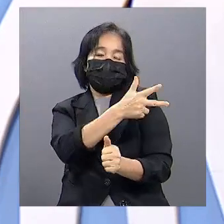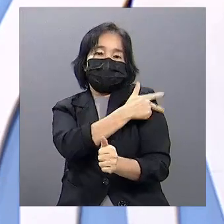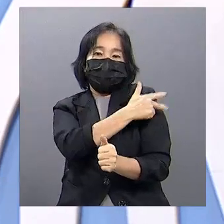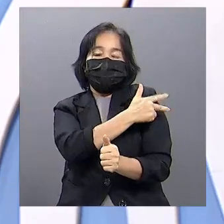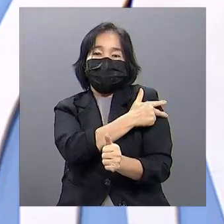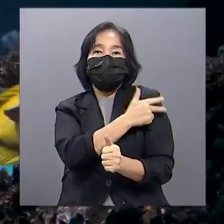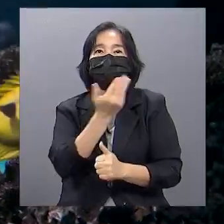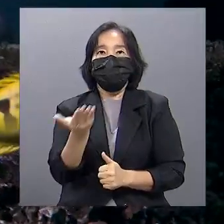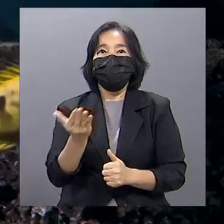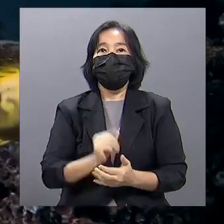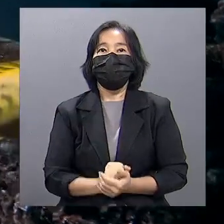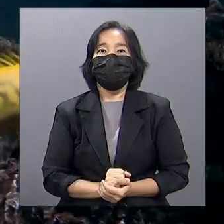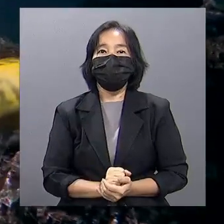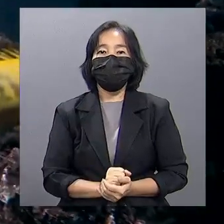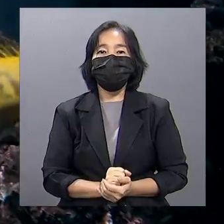ค่ะ